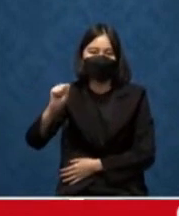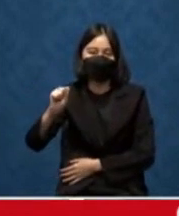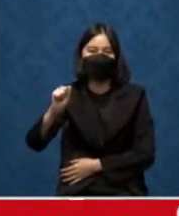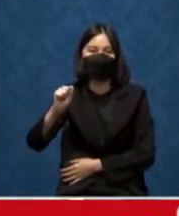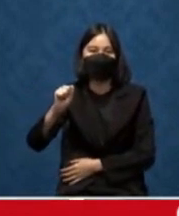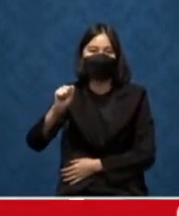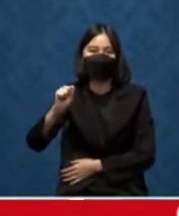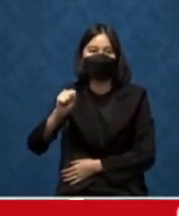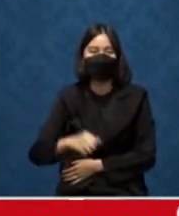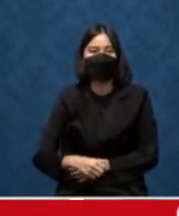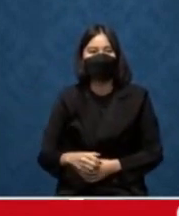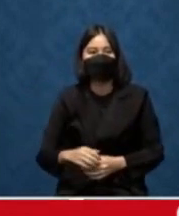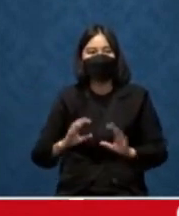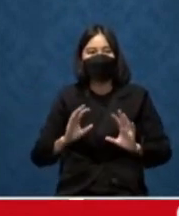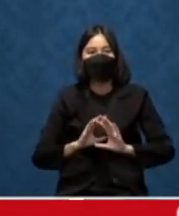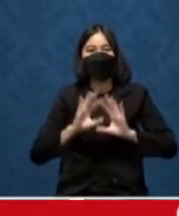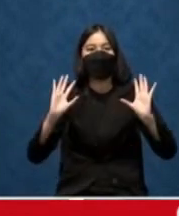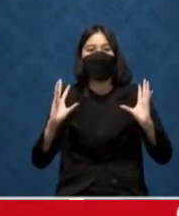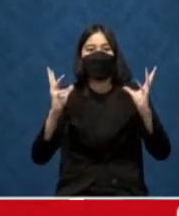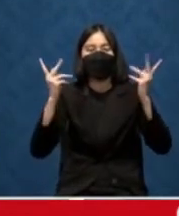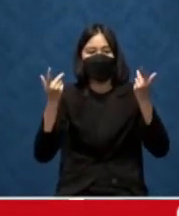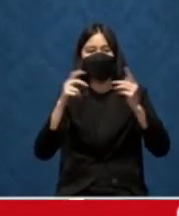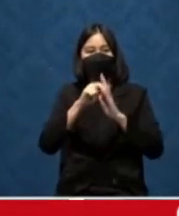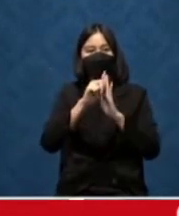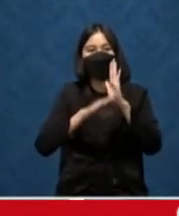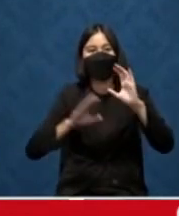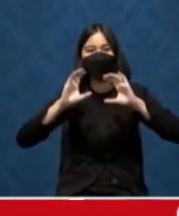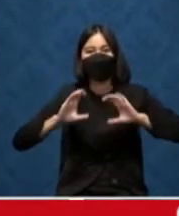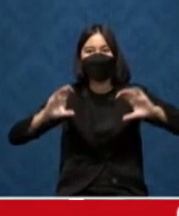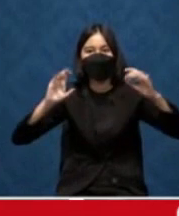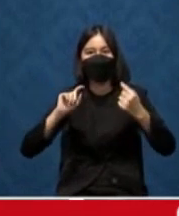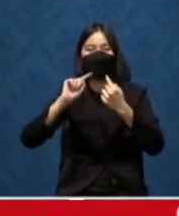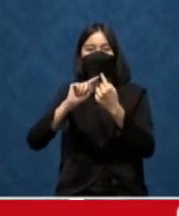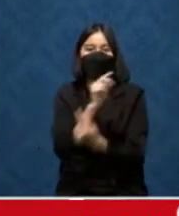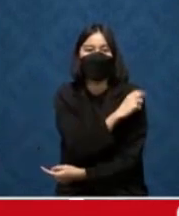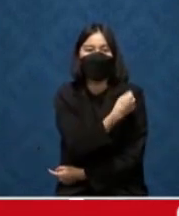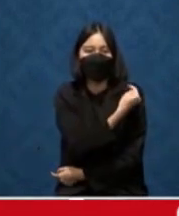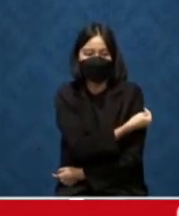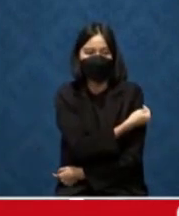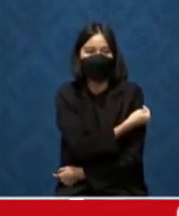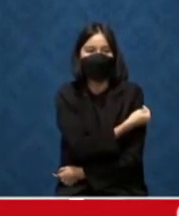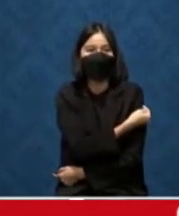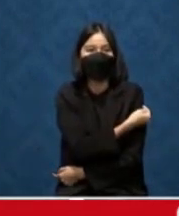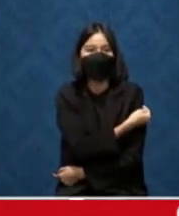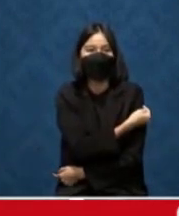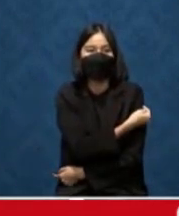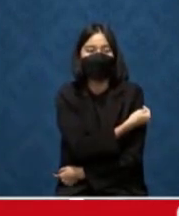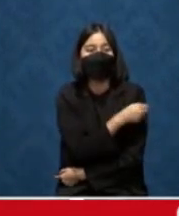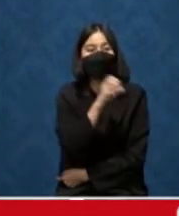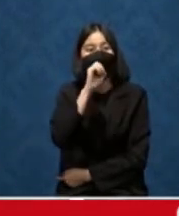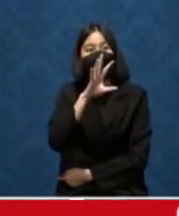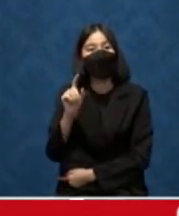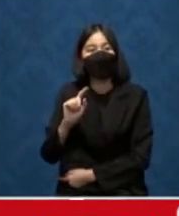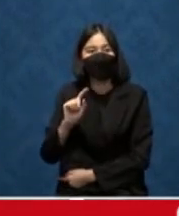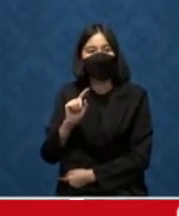เขา หาย จาก การ นายุบาย ของ รัชบาล ที่เข้า ถึง คือ อย่าง นอย ขอ อ้าง ว่า